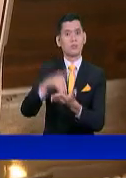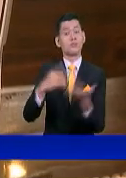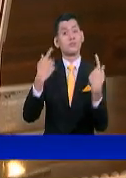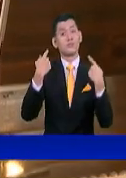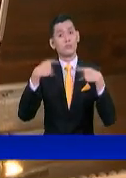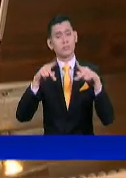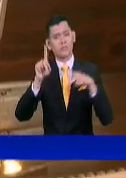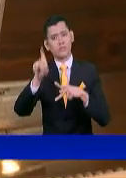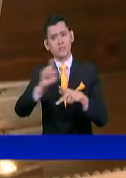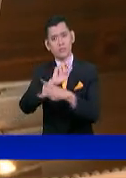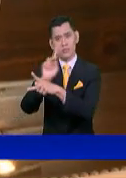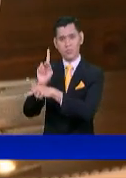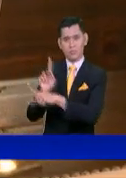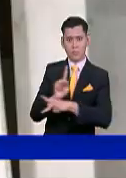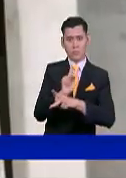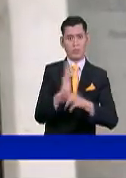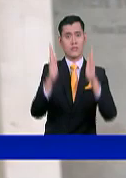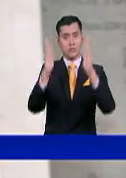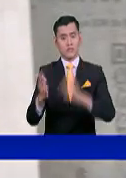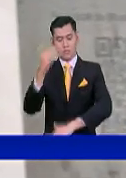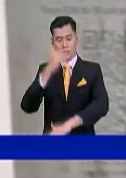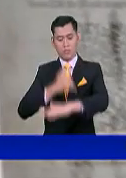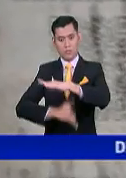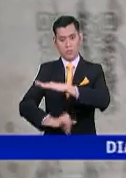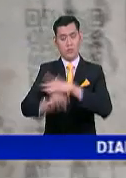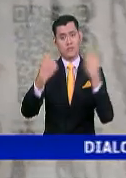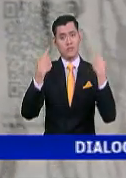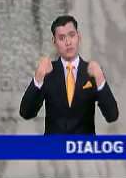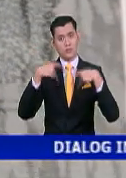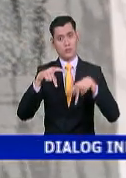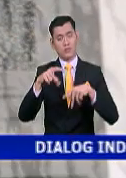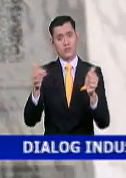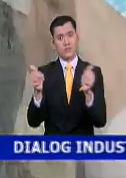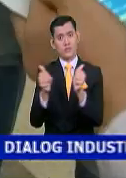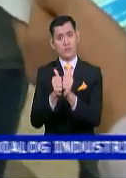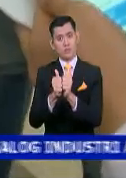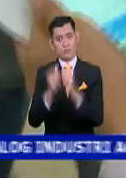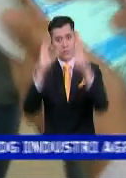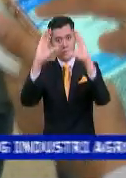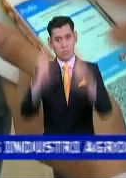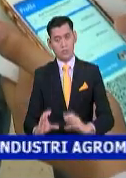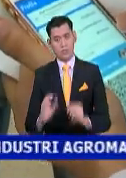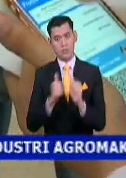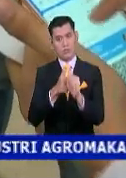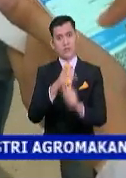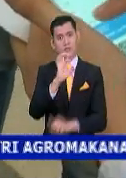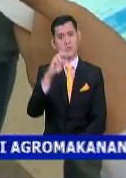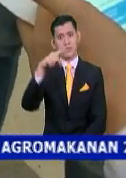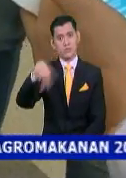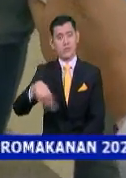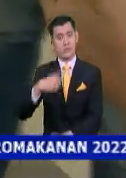pelanggan dengan menyemak status risiko dan vaksinasi dalam aplikasi MySejahtera pelanggan.